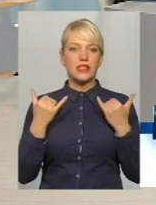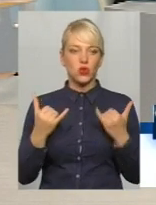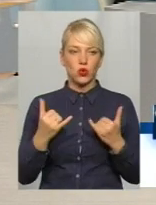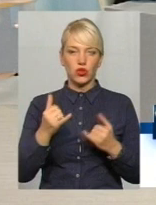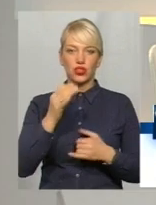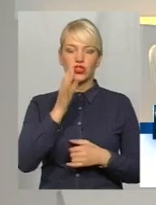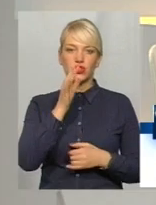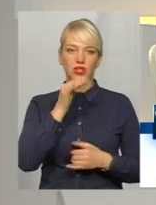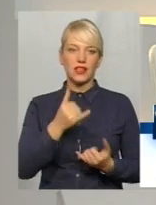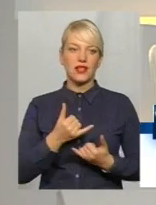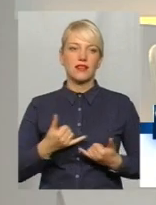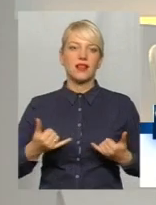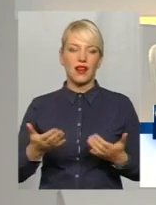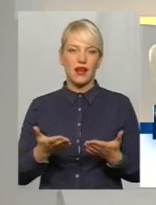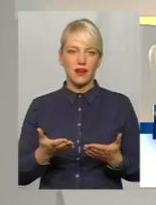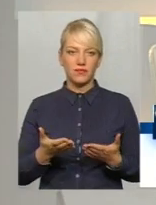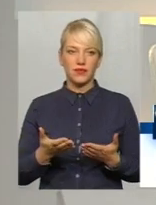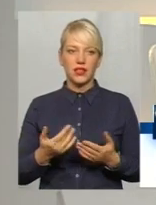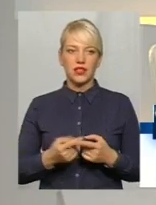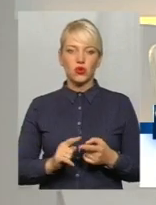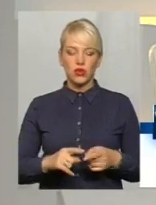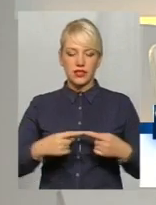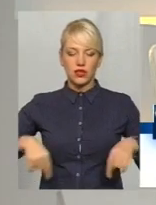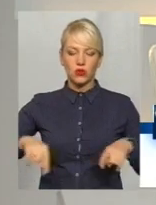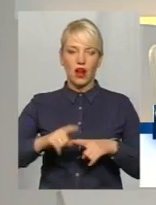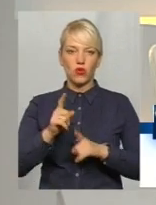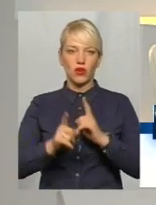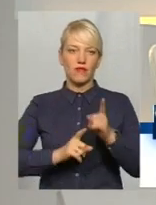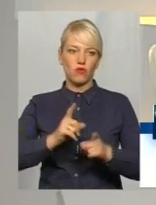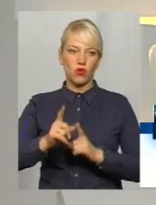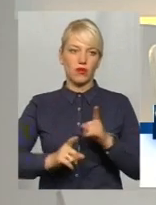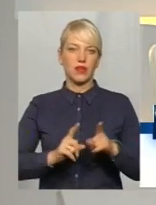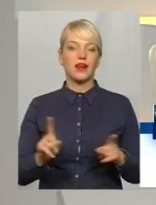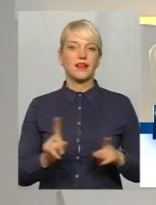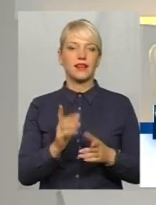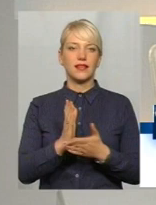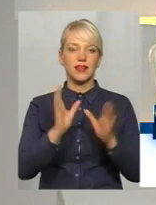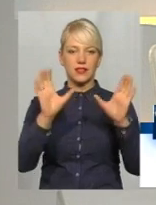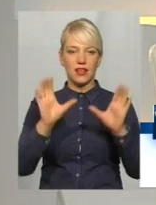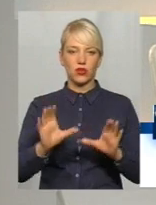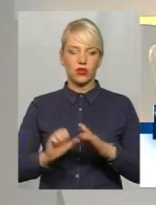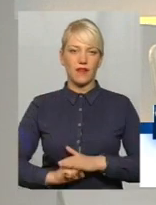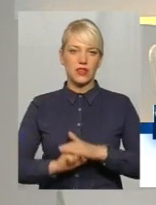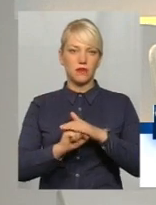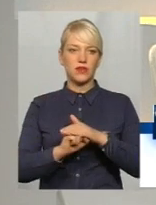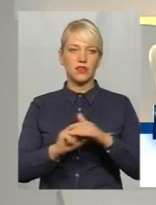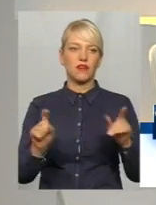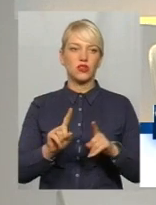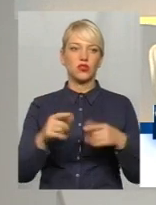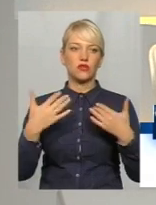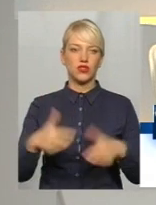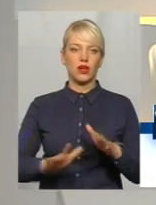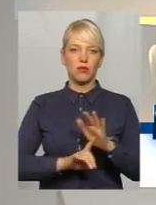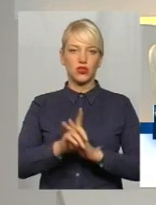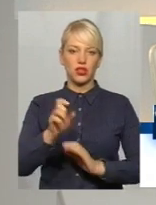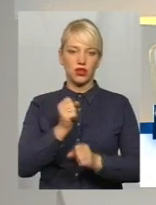час для, власне, тої секторальної реформи, які є законодавчі підстави, що вже